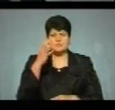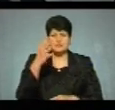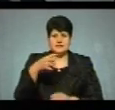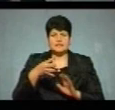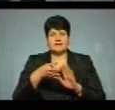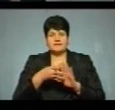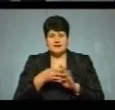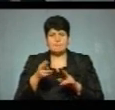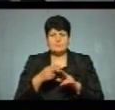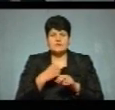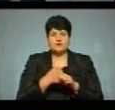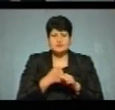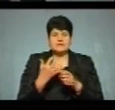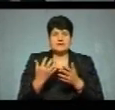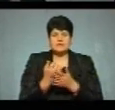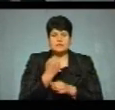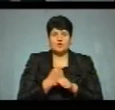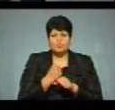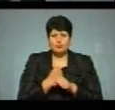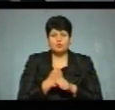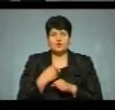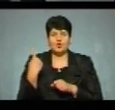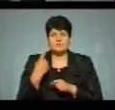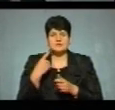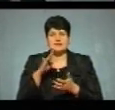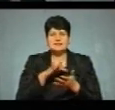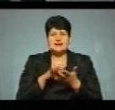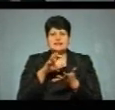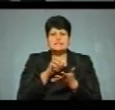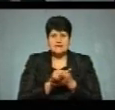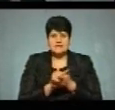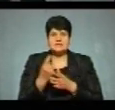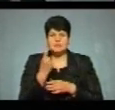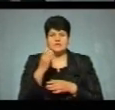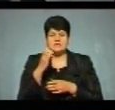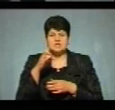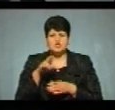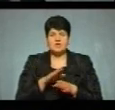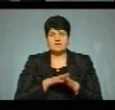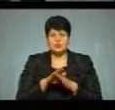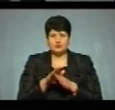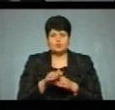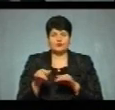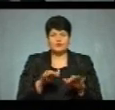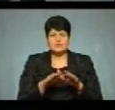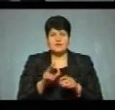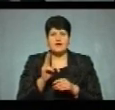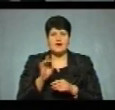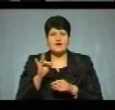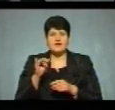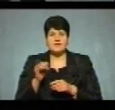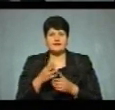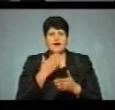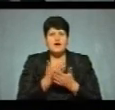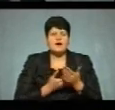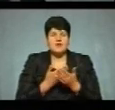459 безробітним допомогли знайти роботу фахівці обласного центру зайнятості, які з 1 січня виконують функції кар'єрних радників. На